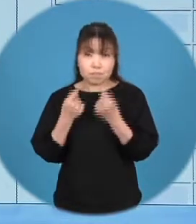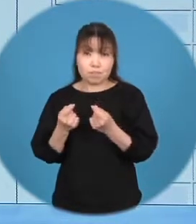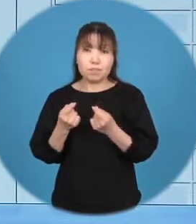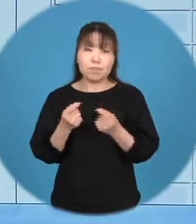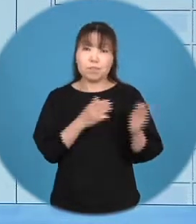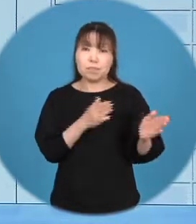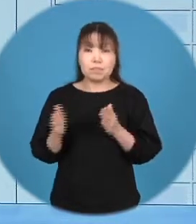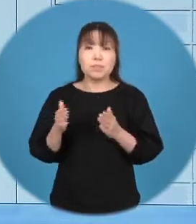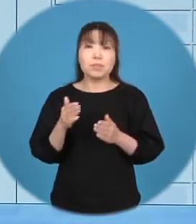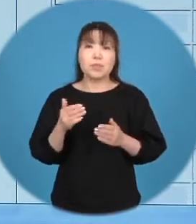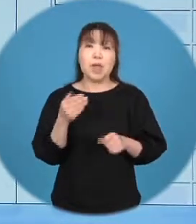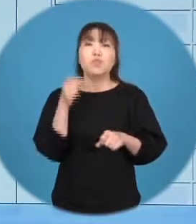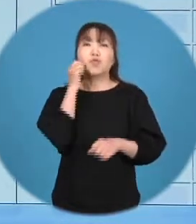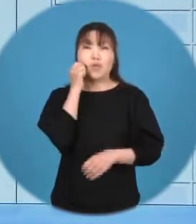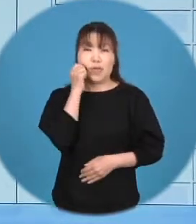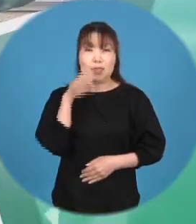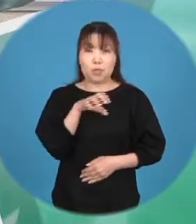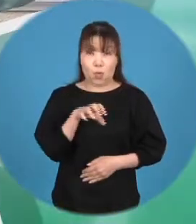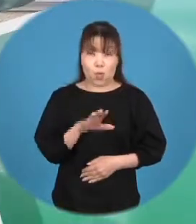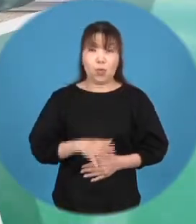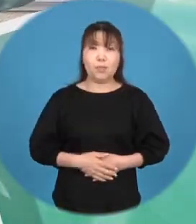ところが難しいところです。